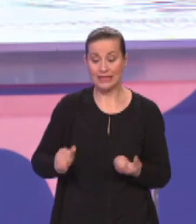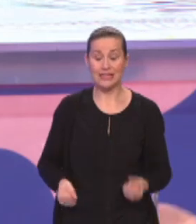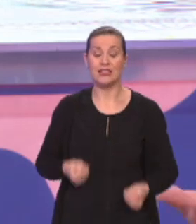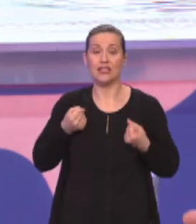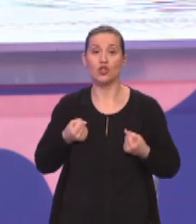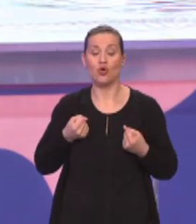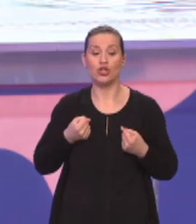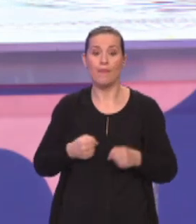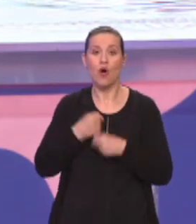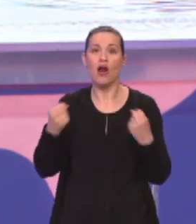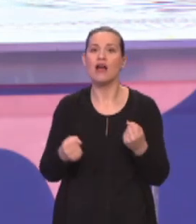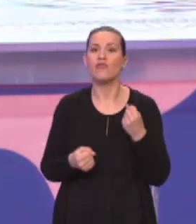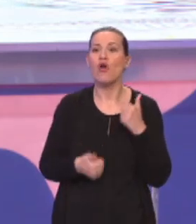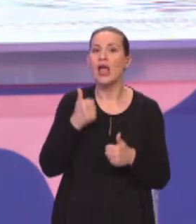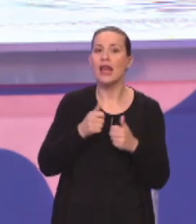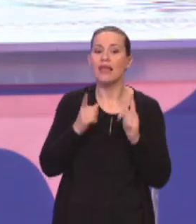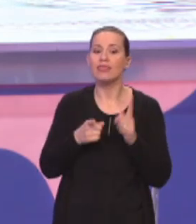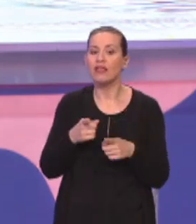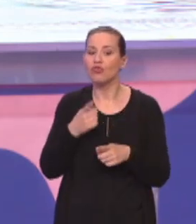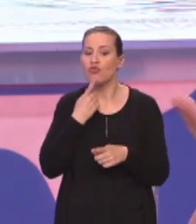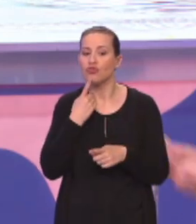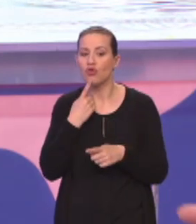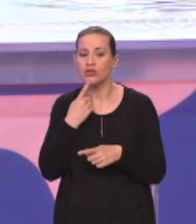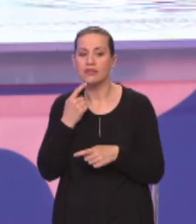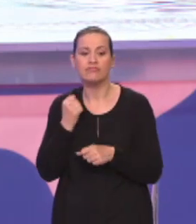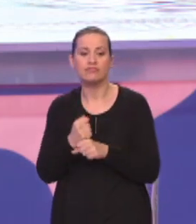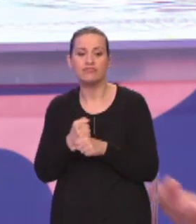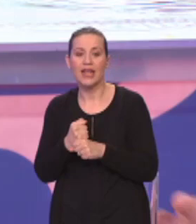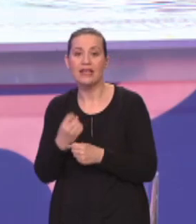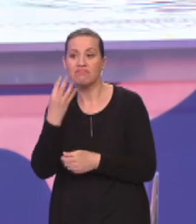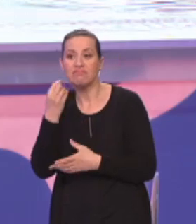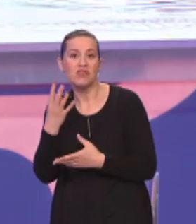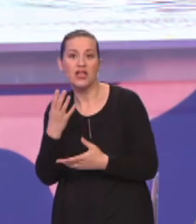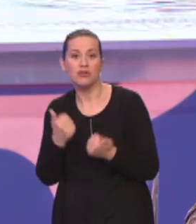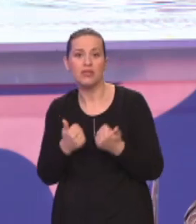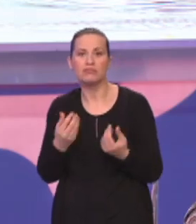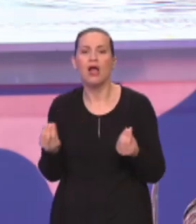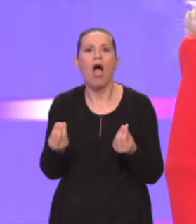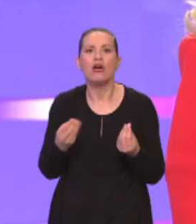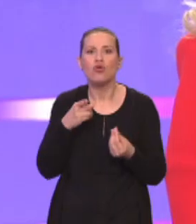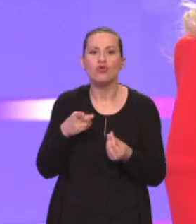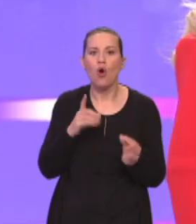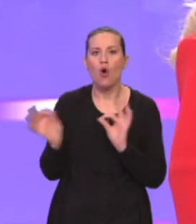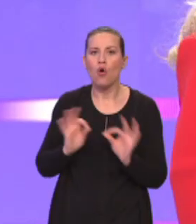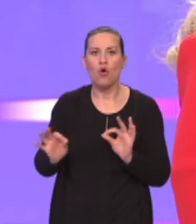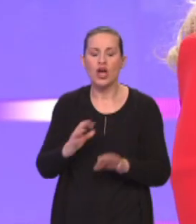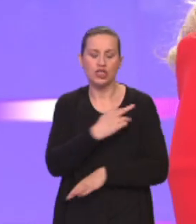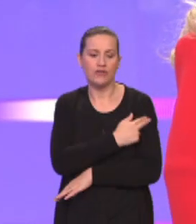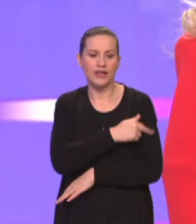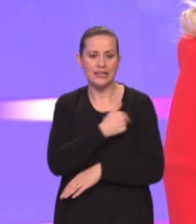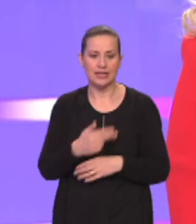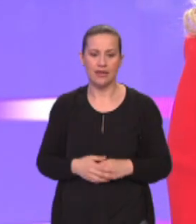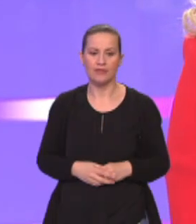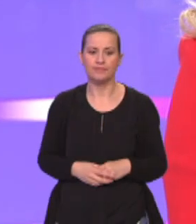teškoćom u razvoju ili netko tko se bavi hobijem cvijeća ili ne znam čim? Kako je to u Švicarskoj uređeno? Dok vas